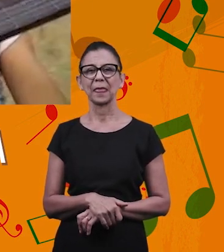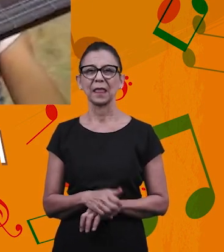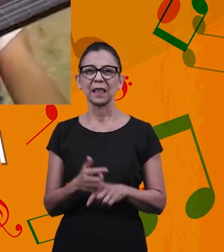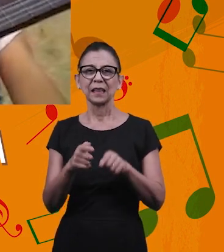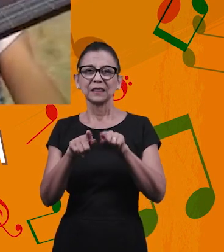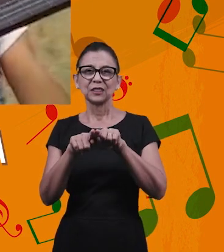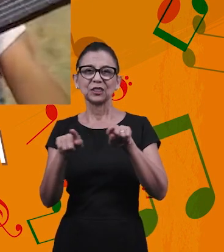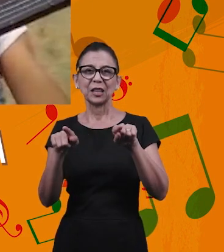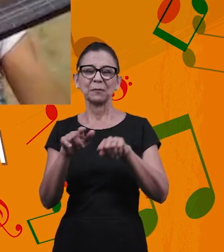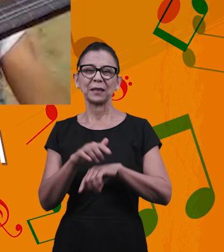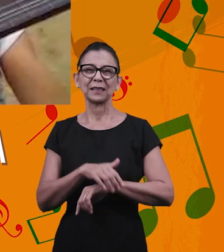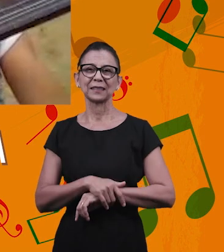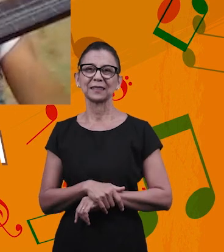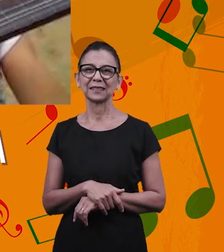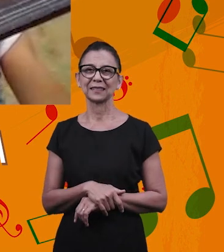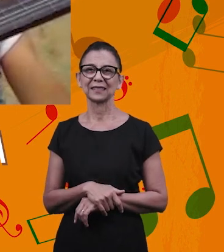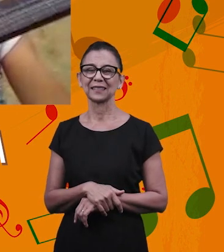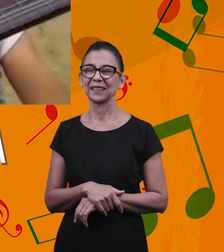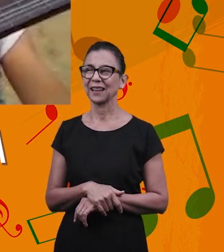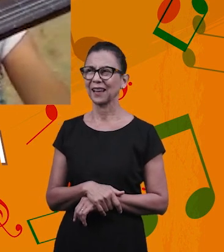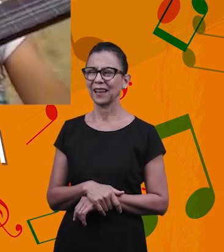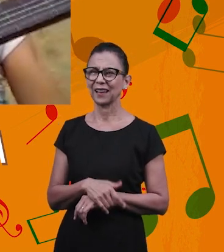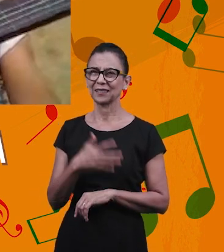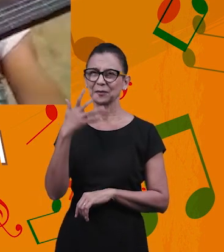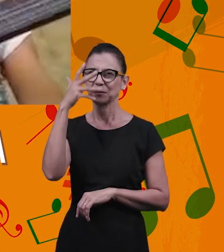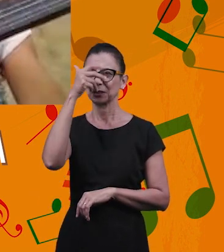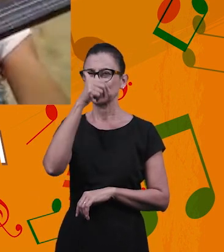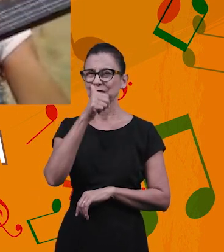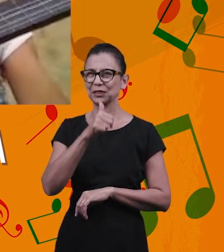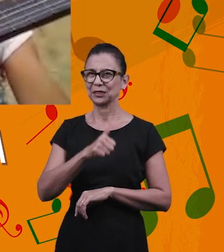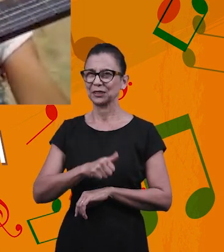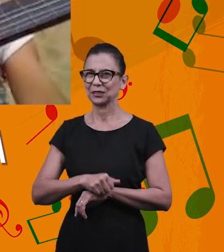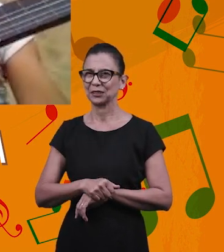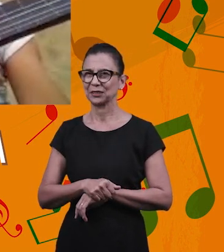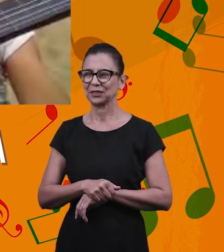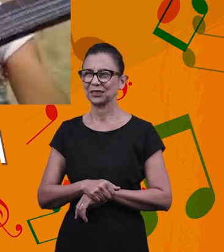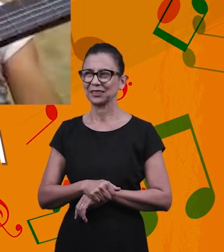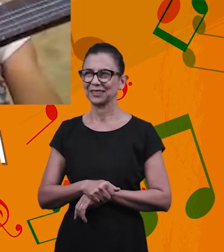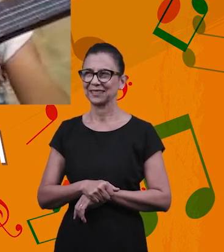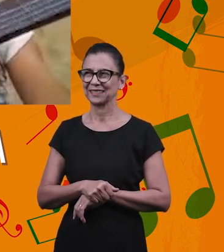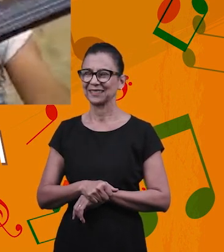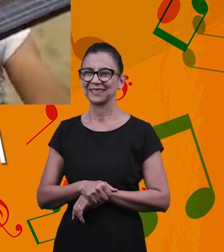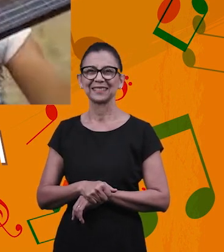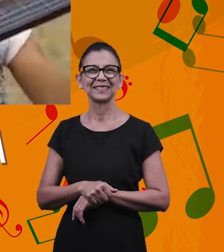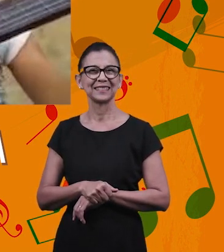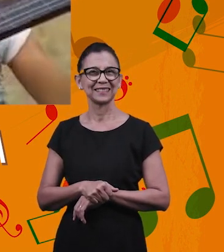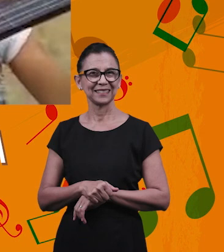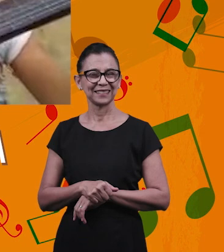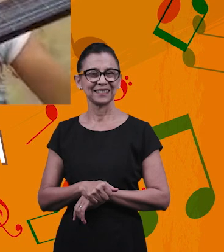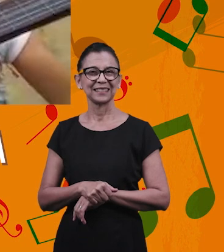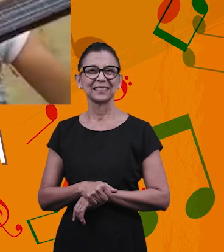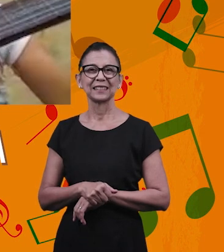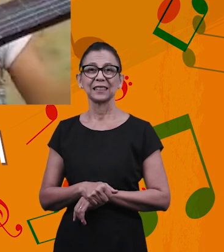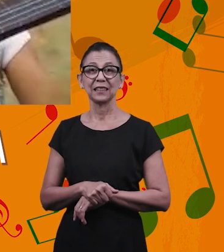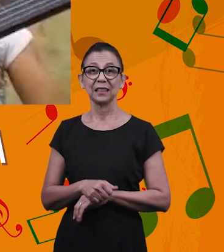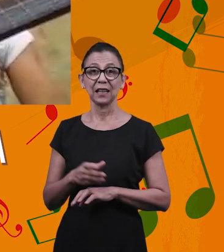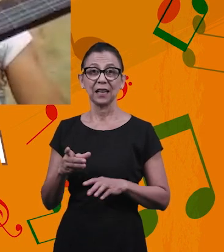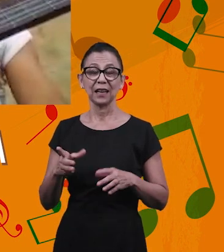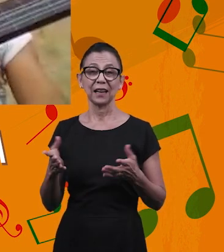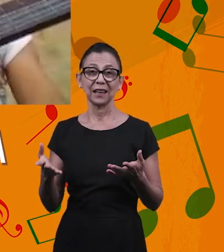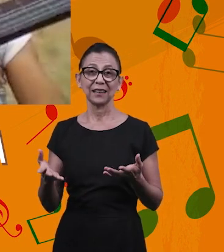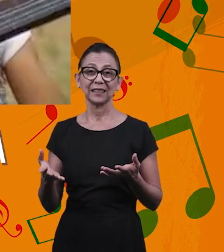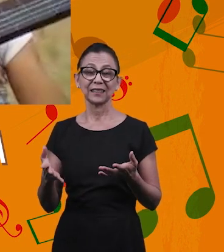Les jumeaux Maria Eduarda, Ana Vitoria, la flûte et violon avec leur cousine Karim dans